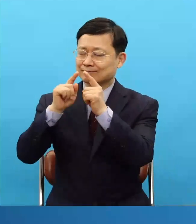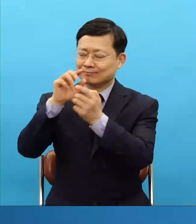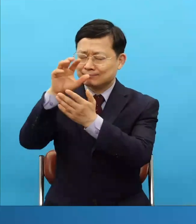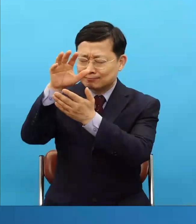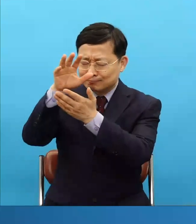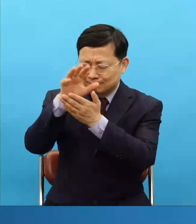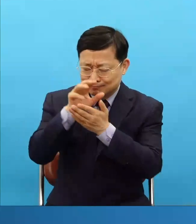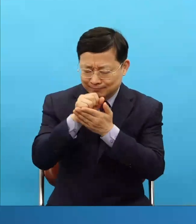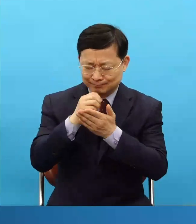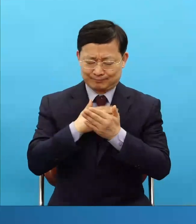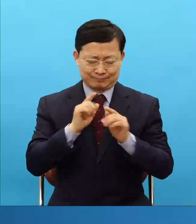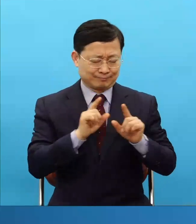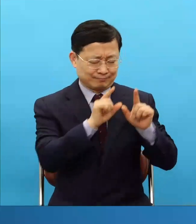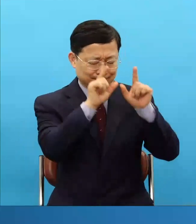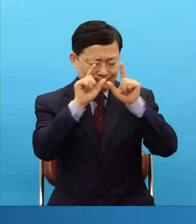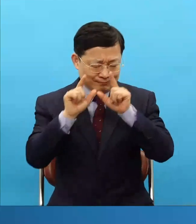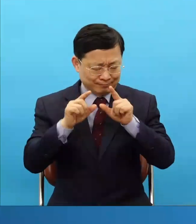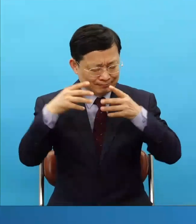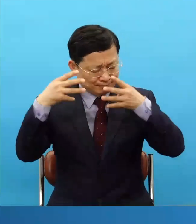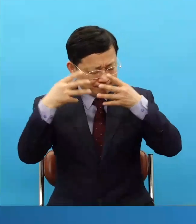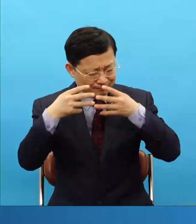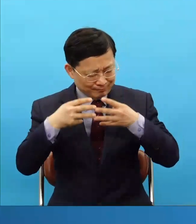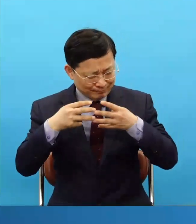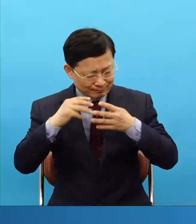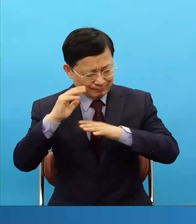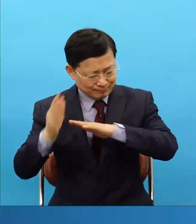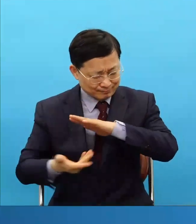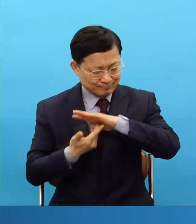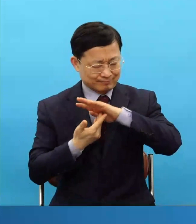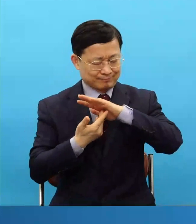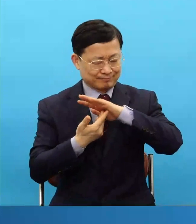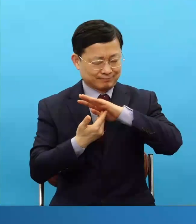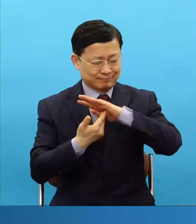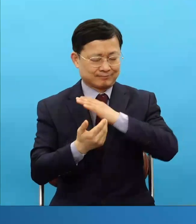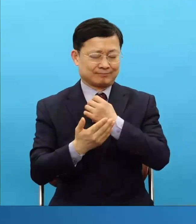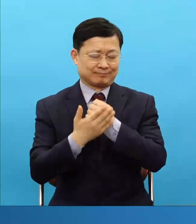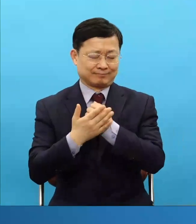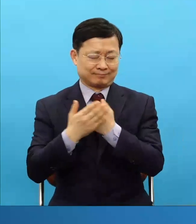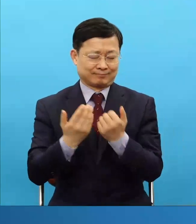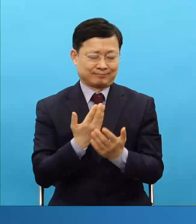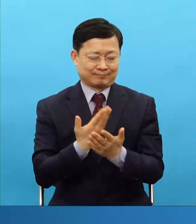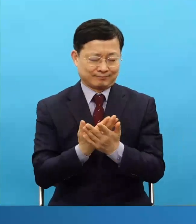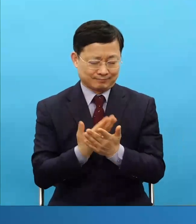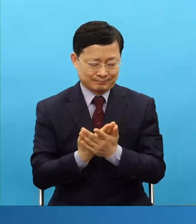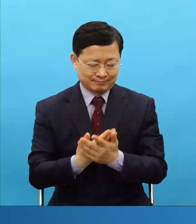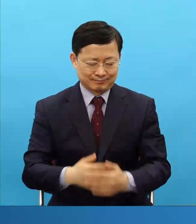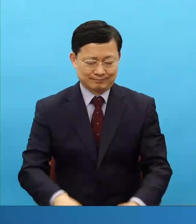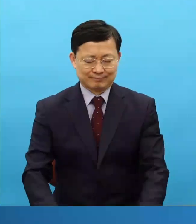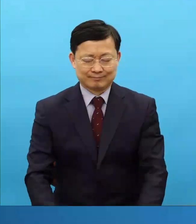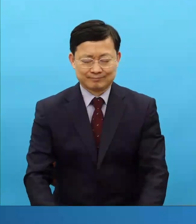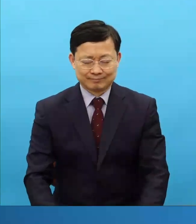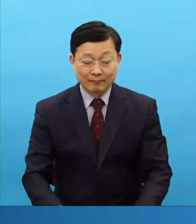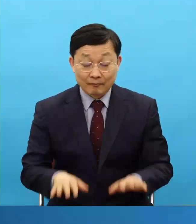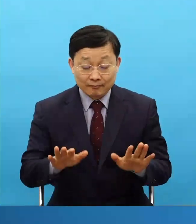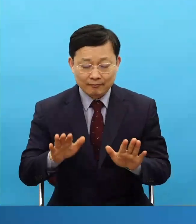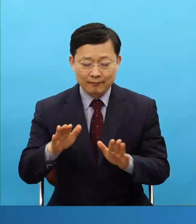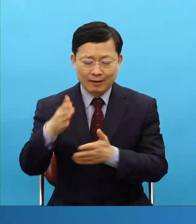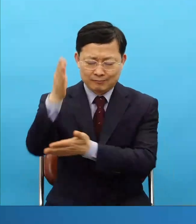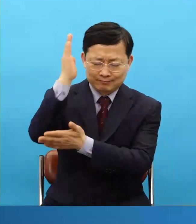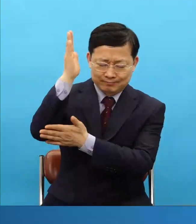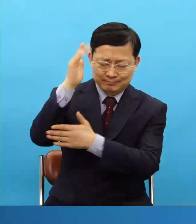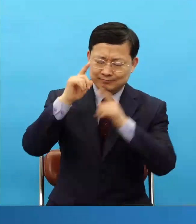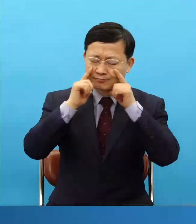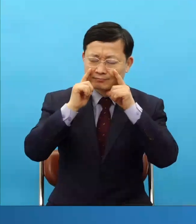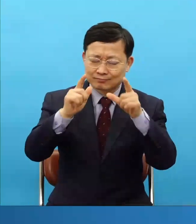속에서 성취되게 해주세요. May the word we receive today be fulfilled in our lives. 이 시간 말씀